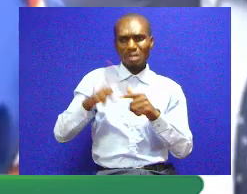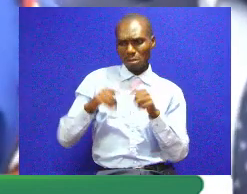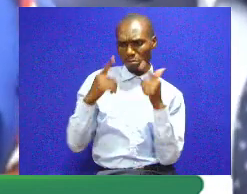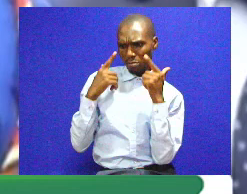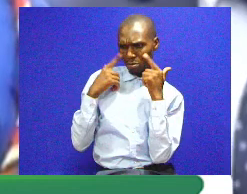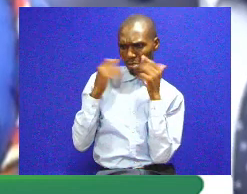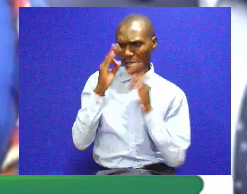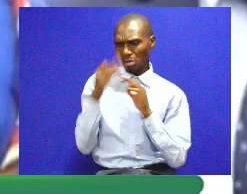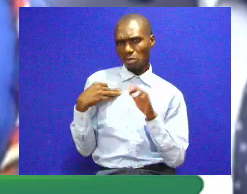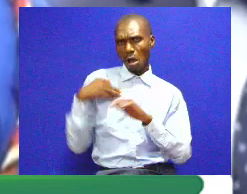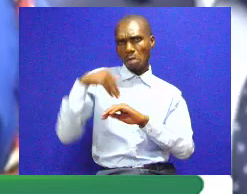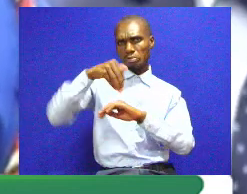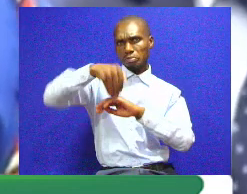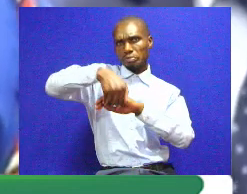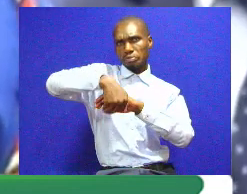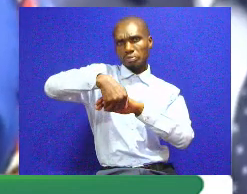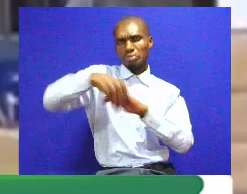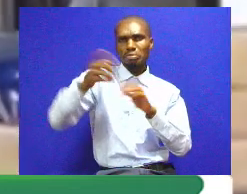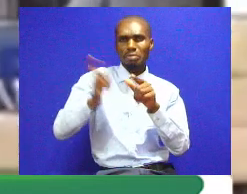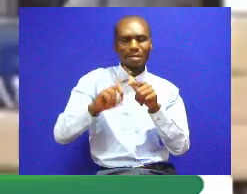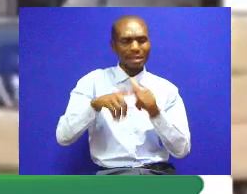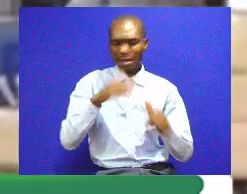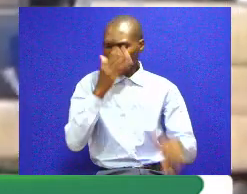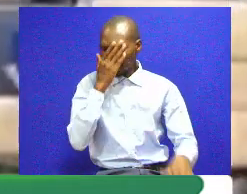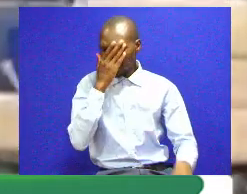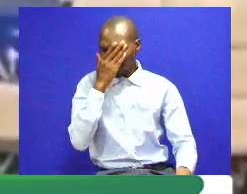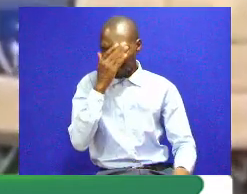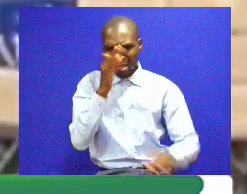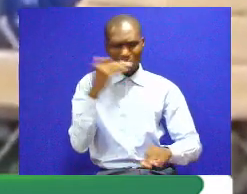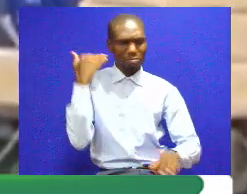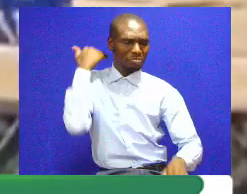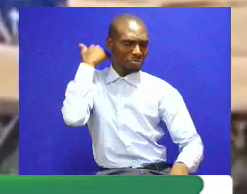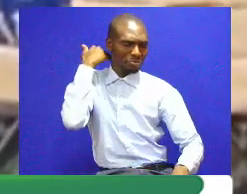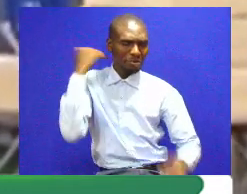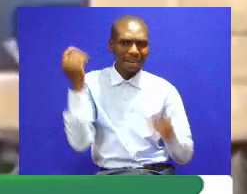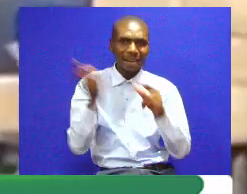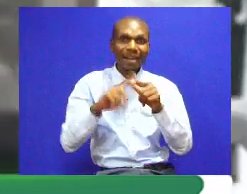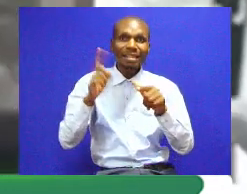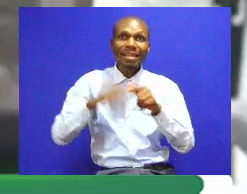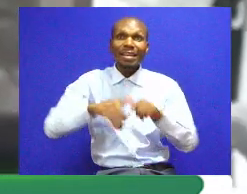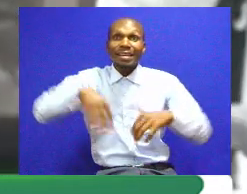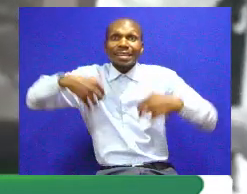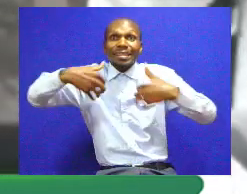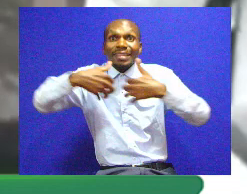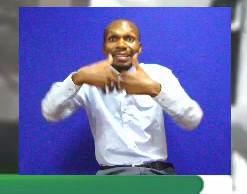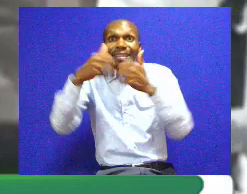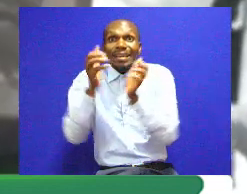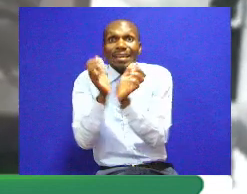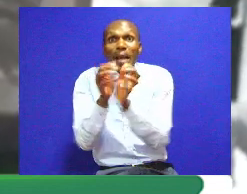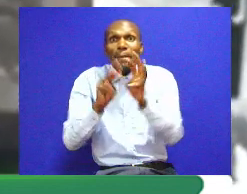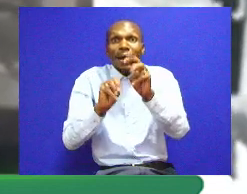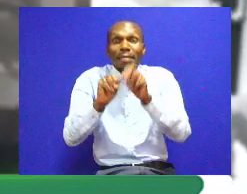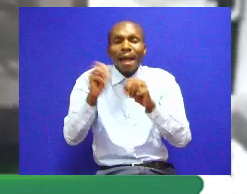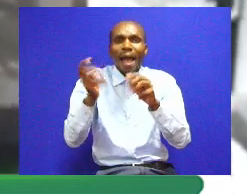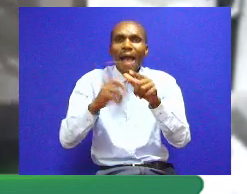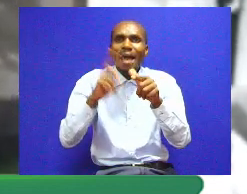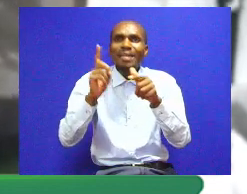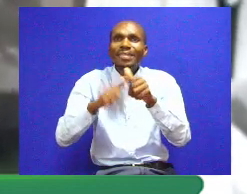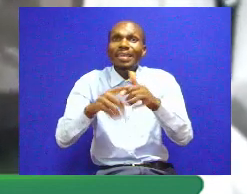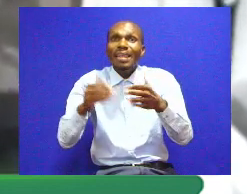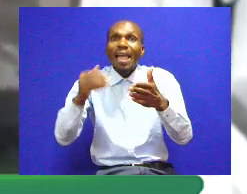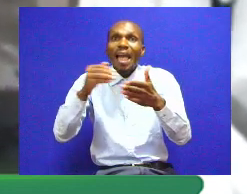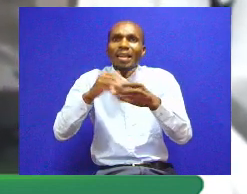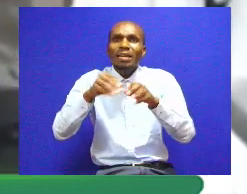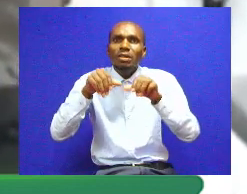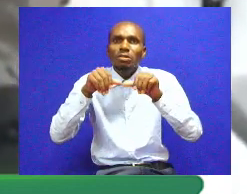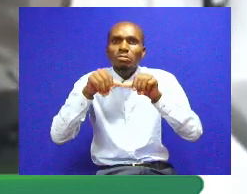ilikuwa mbaya na ya unyama sana. Chingaki chini gobo tene ni oba nanewe kambani ya yuwe sokiri na gote wa wunani goba